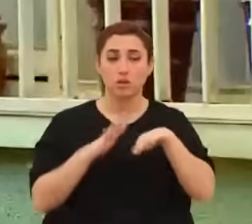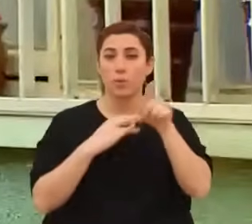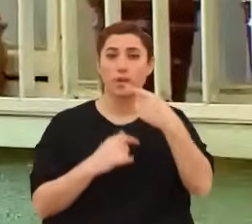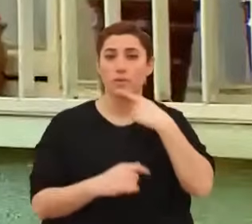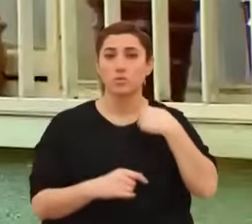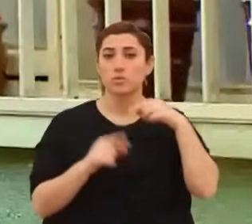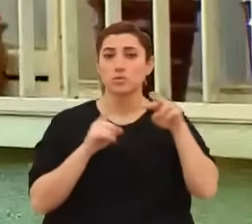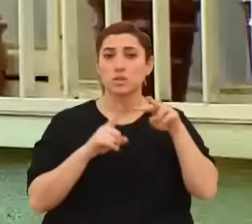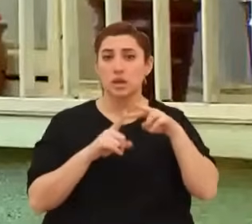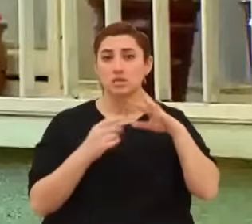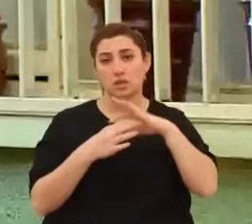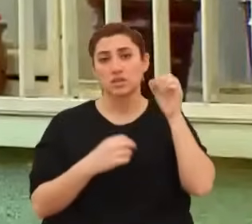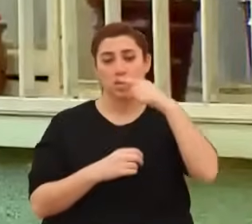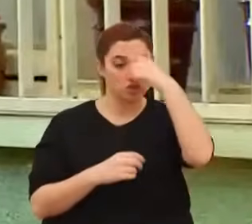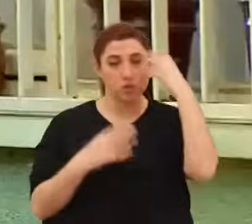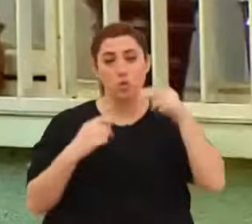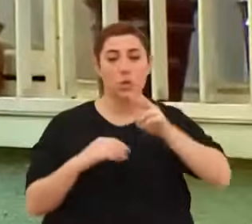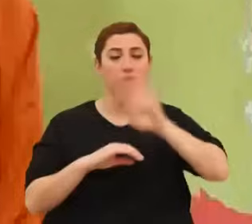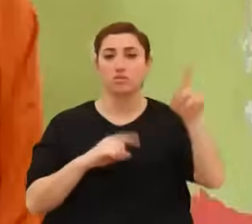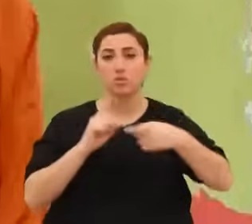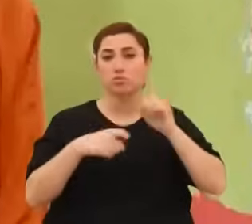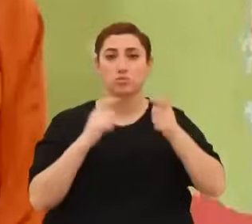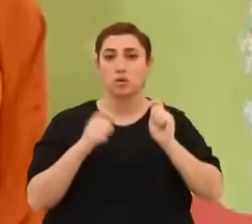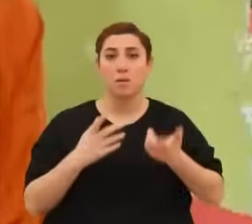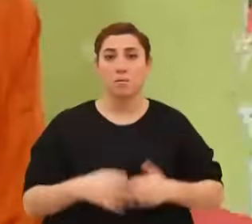öyle diyorsun Nazlı? İnsan şanslıysa yolda her şeyi bulur.